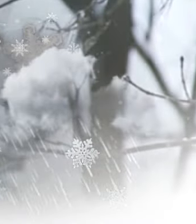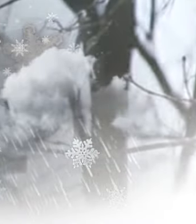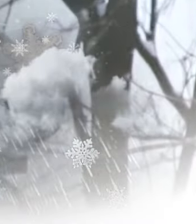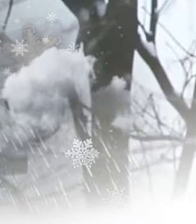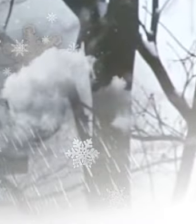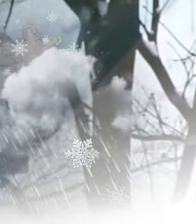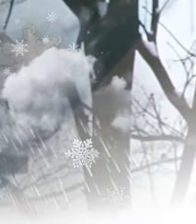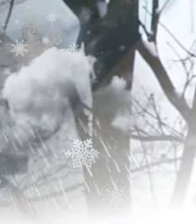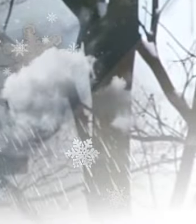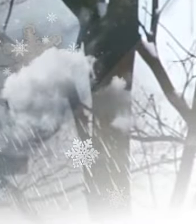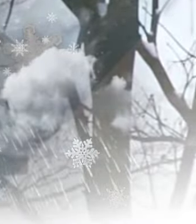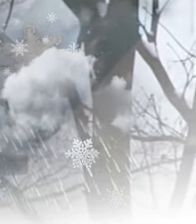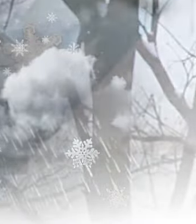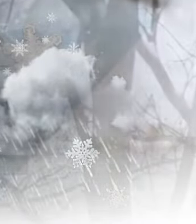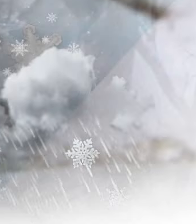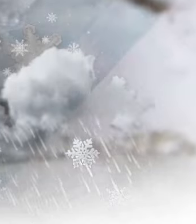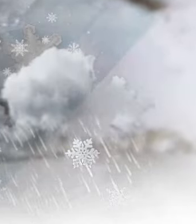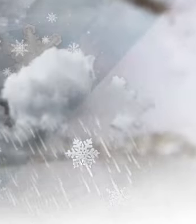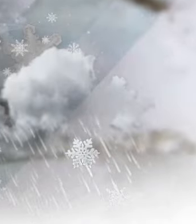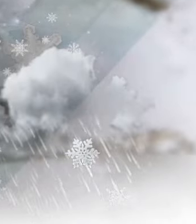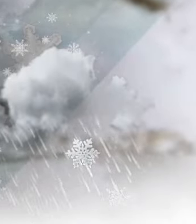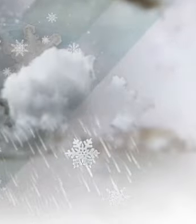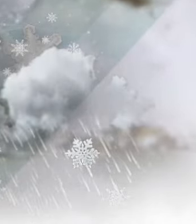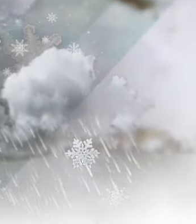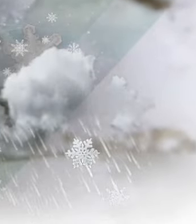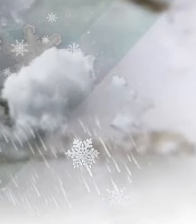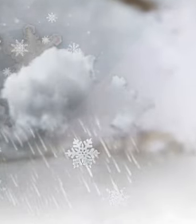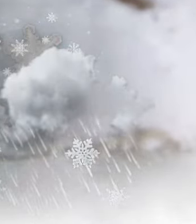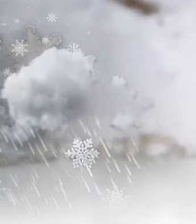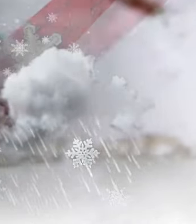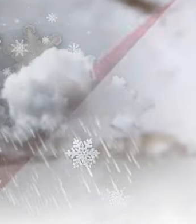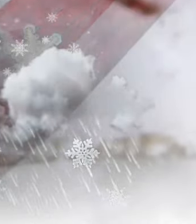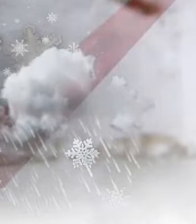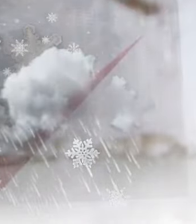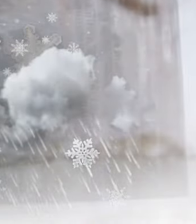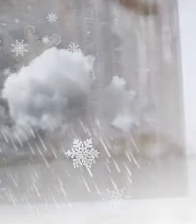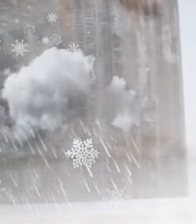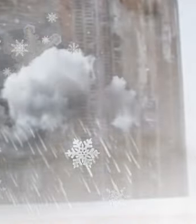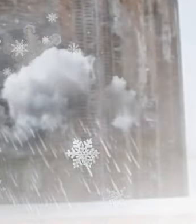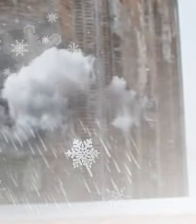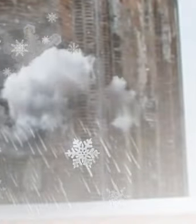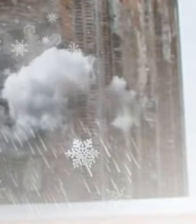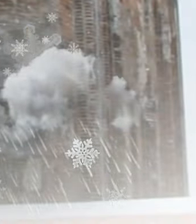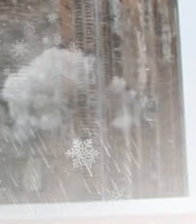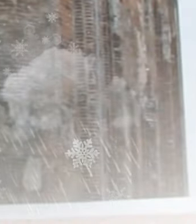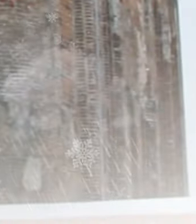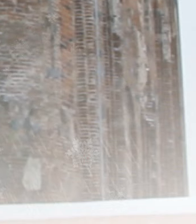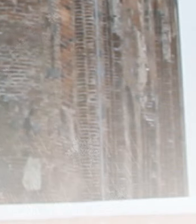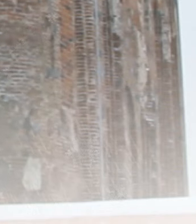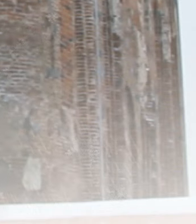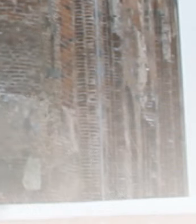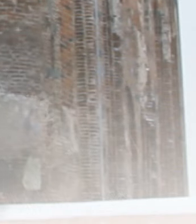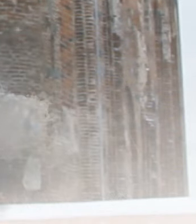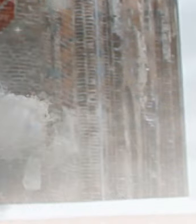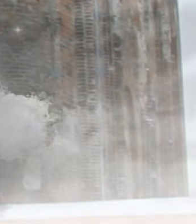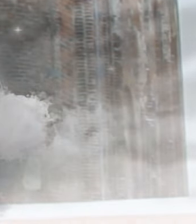Ахмурна, махчымы невялікі дождь і снех. Ветер пауднёва заходні 2-4 метры за секунду.